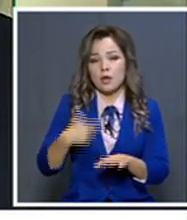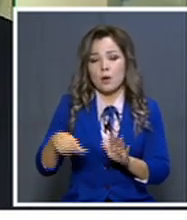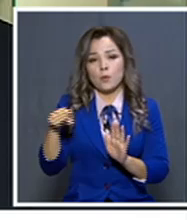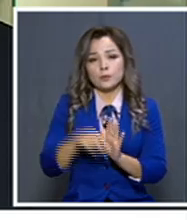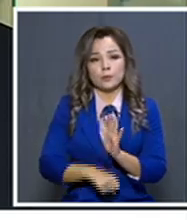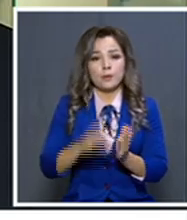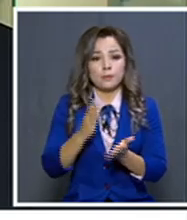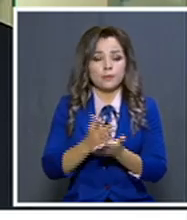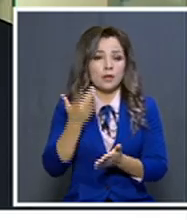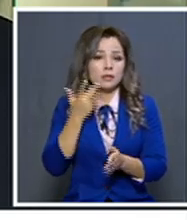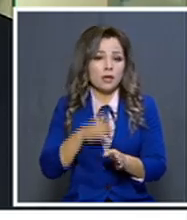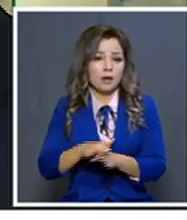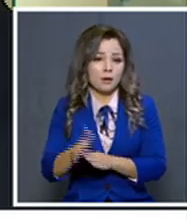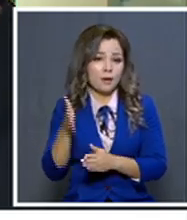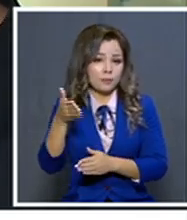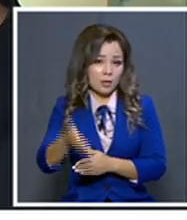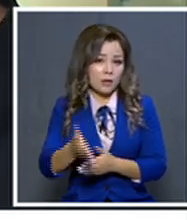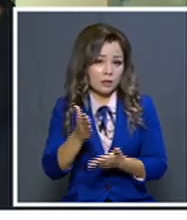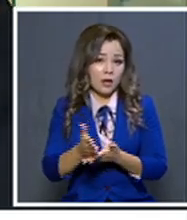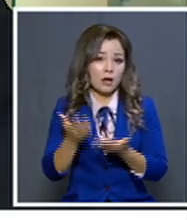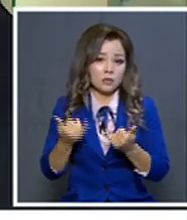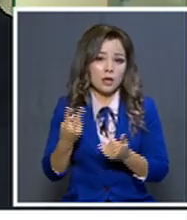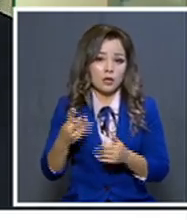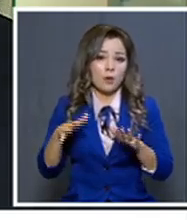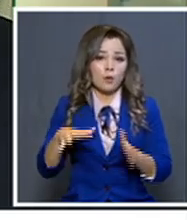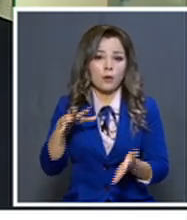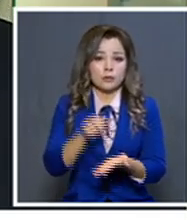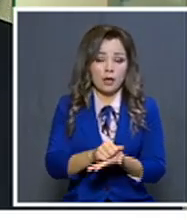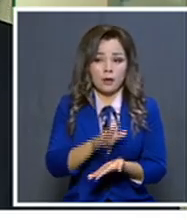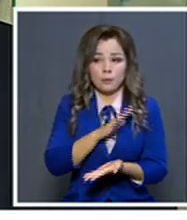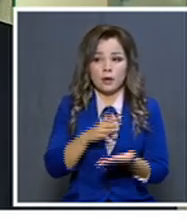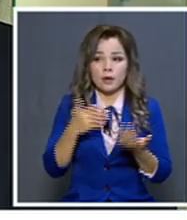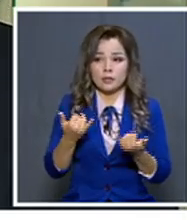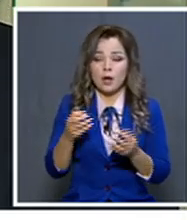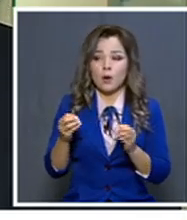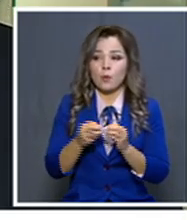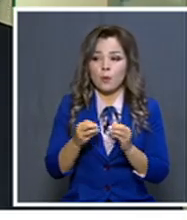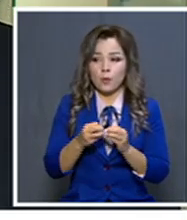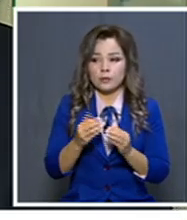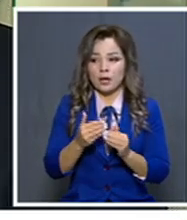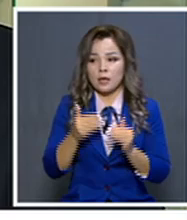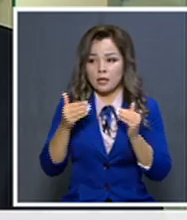Біз суицид көрсеткіші бойынша әлемде 2-ші орында болғанбыз. Қазір алғашқы